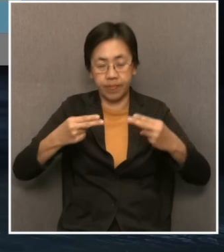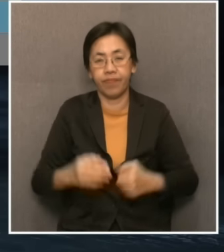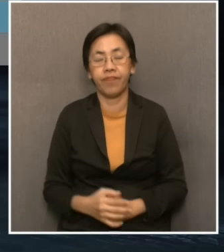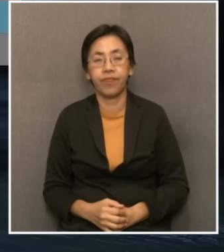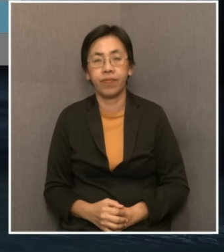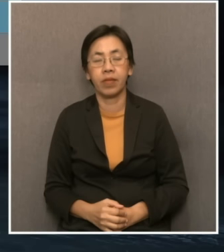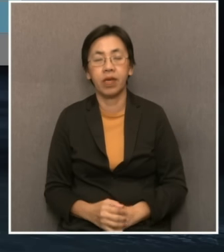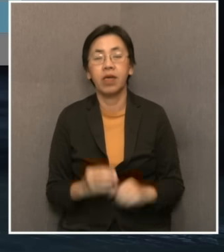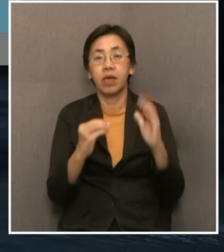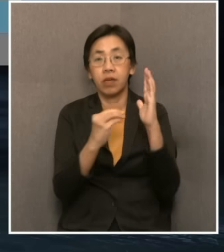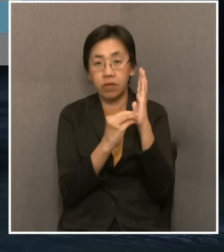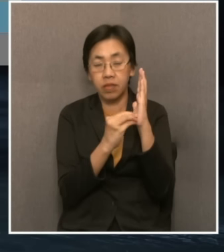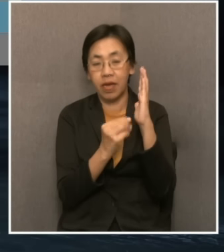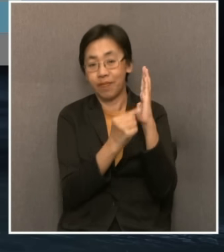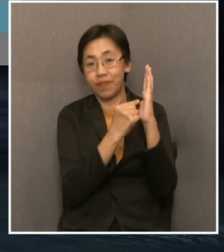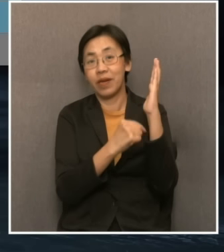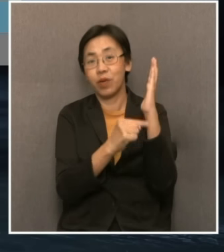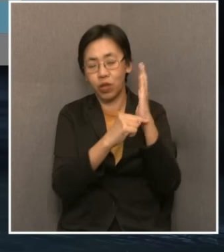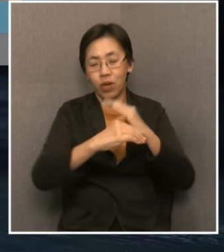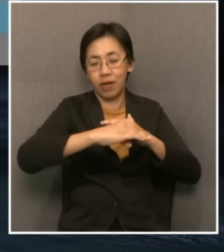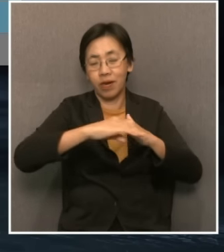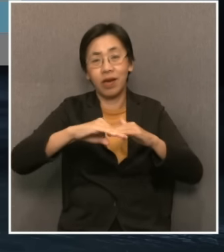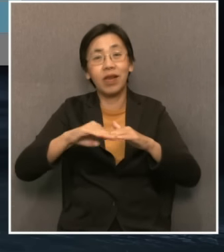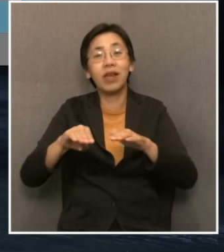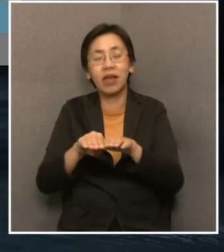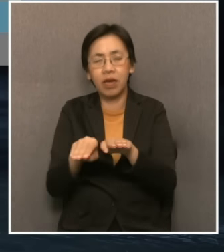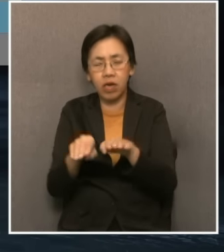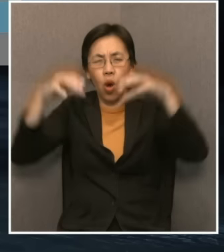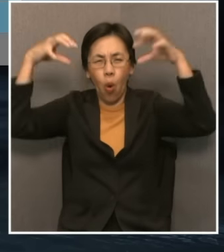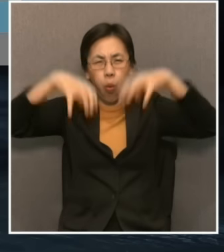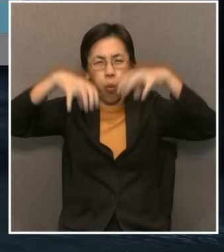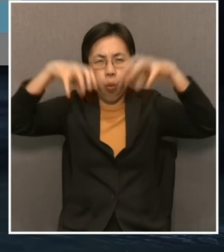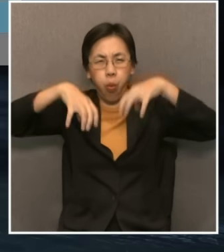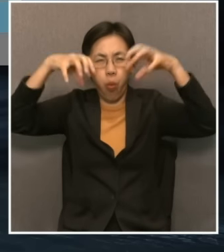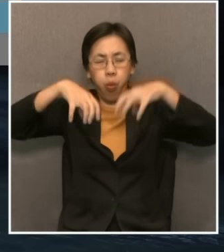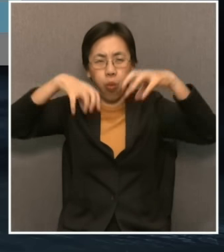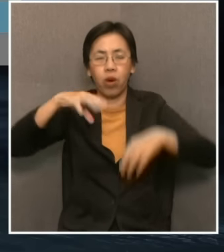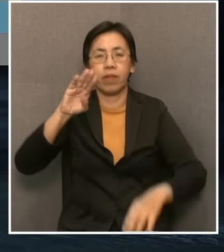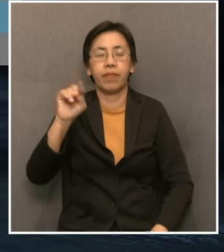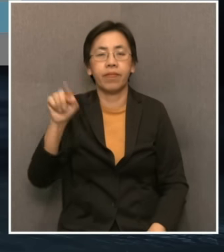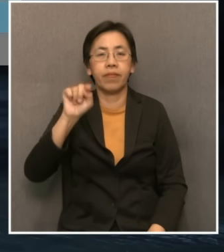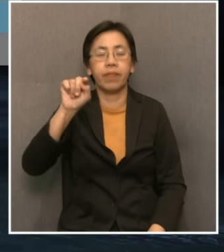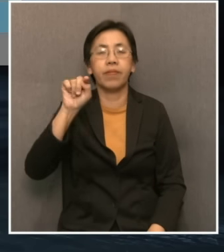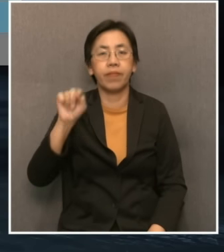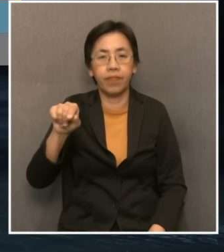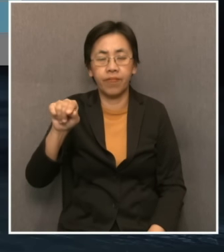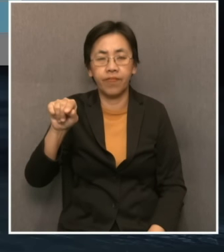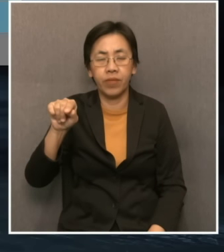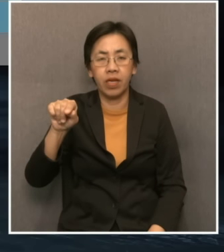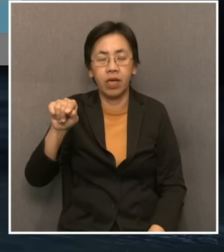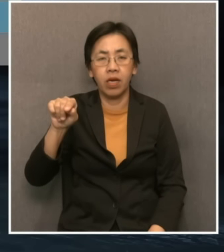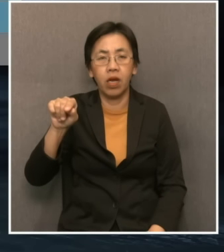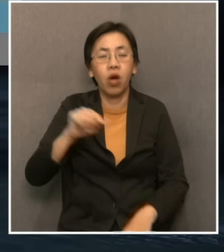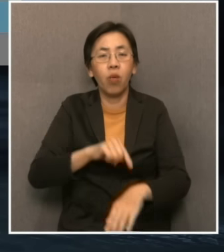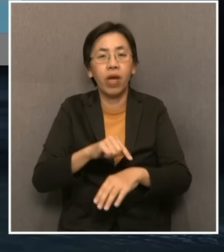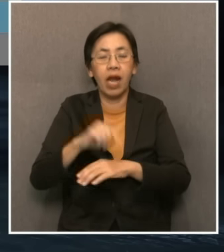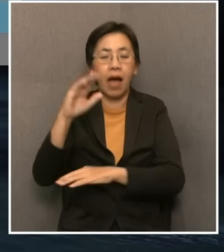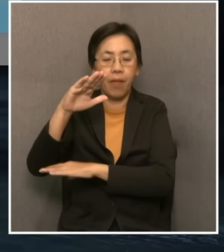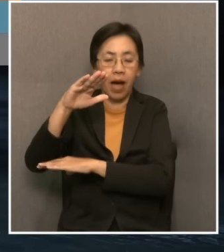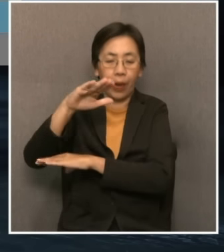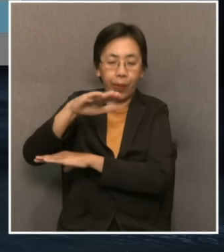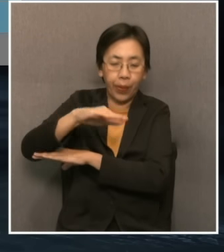กรุงเทพมหานครและปริมณฑลค่ะวันนี้จะมีฝนฟ้าคะนองร้อยละ 40ของพื้นที่ส่วนมากจะเป็นช่วงบ่ายถึง